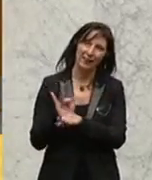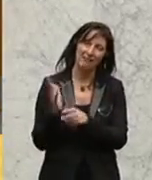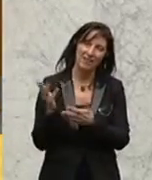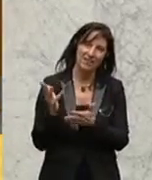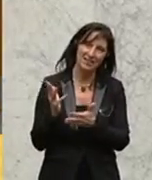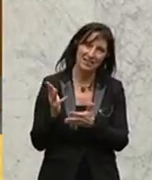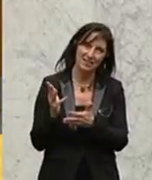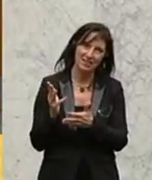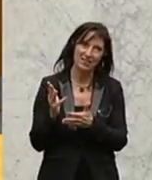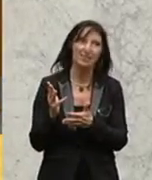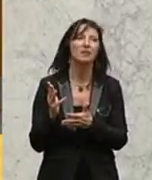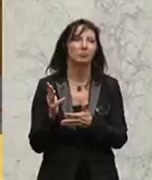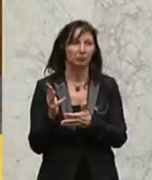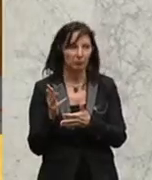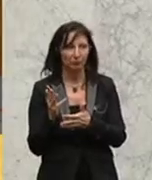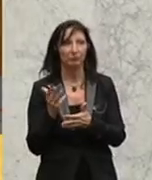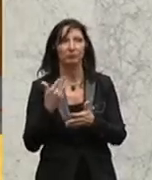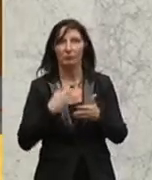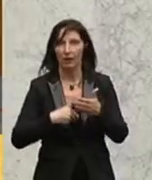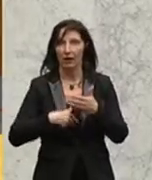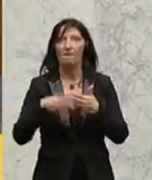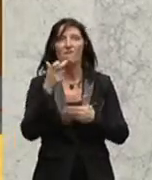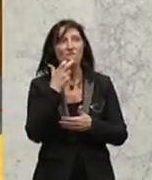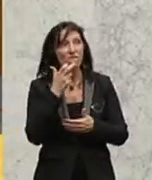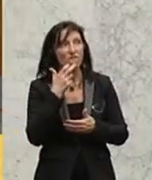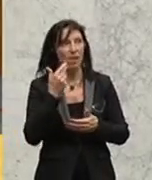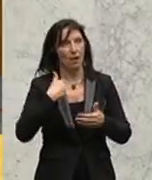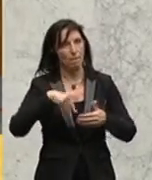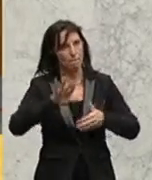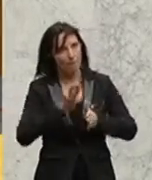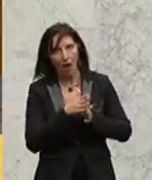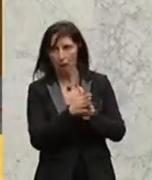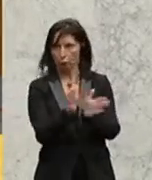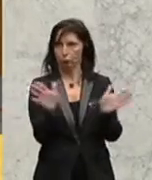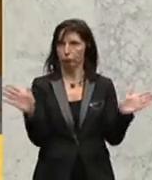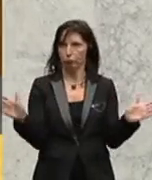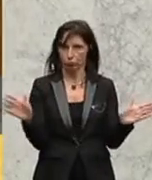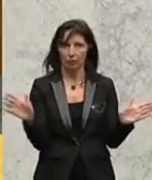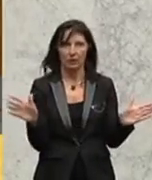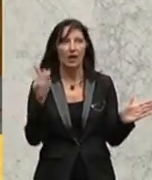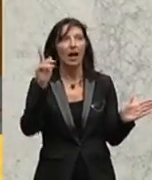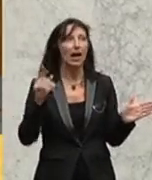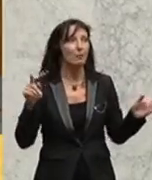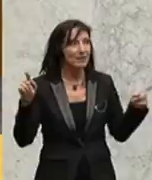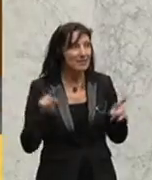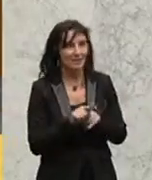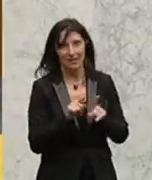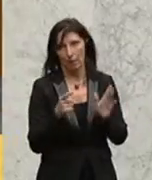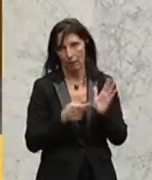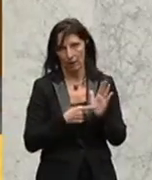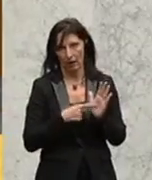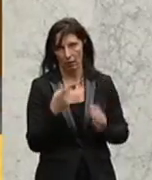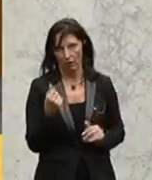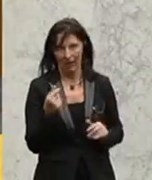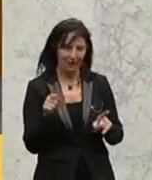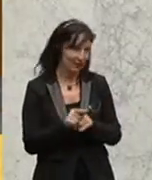dass wir eigentlich ein Mehr an Ausweitung haben wollen. Das wollen wir natürlich auch, aber zum selben Geldbedingungen, wie wir es die letzten